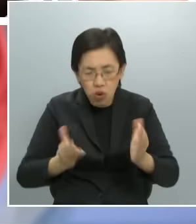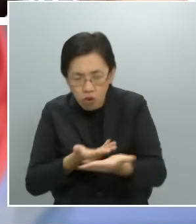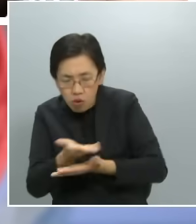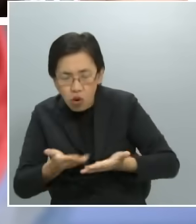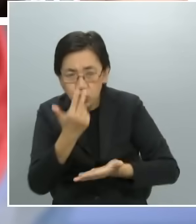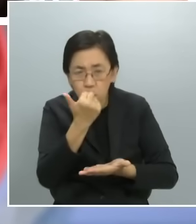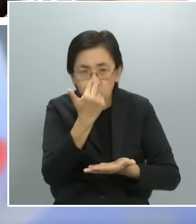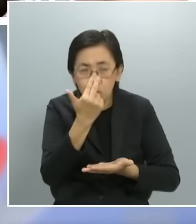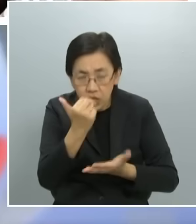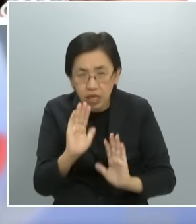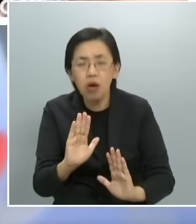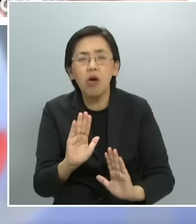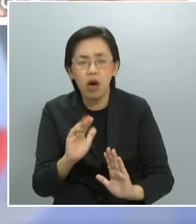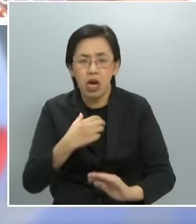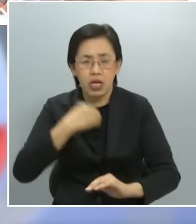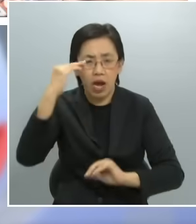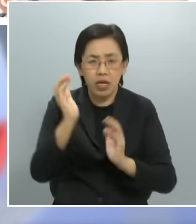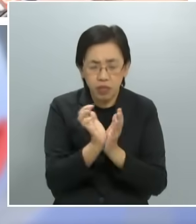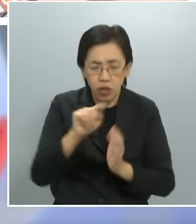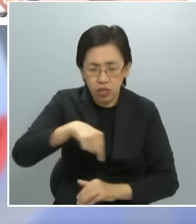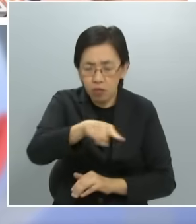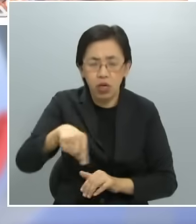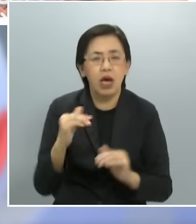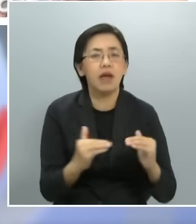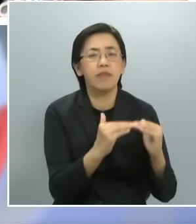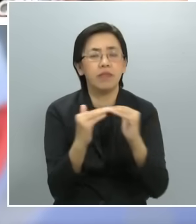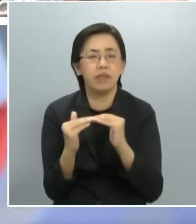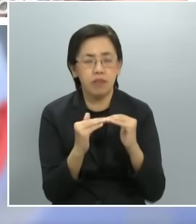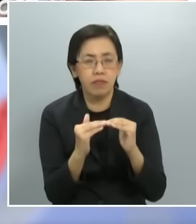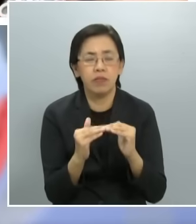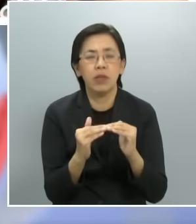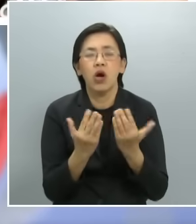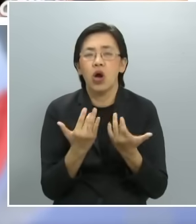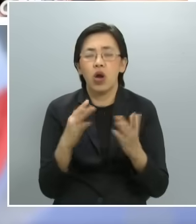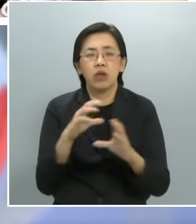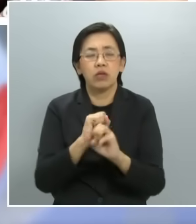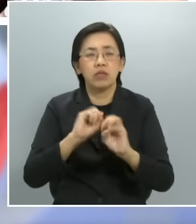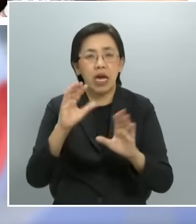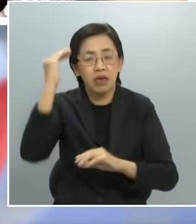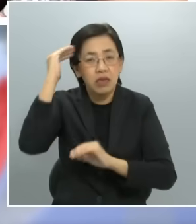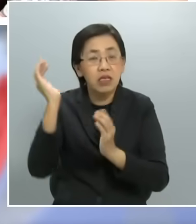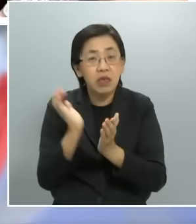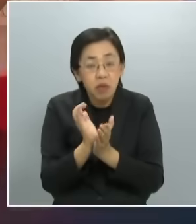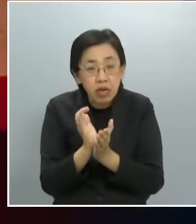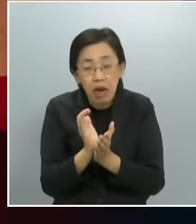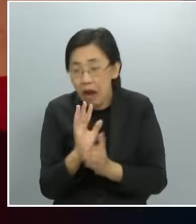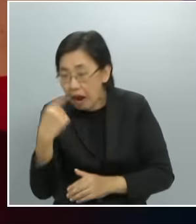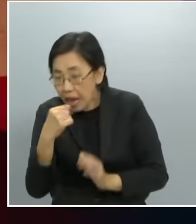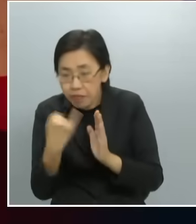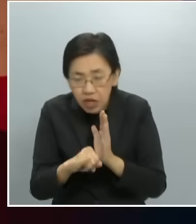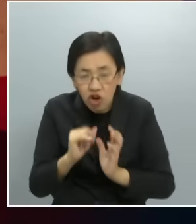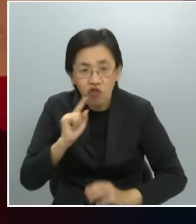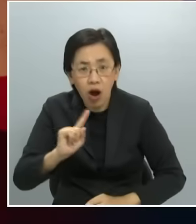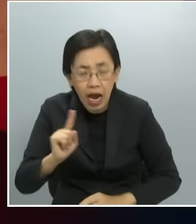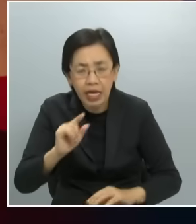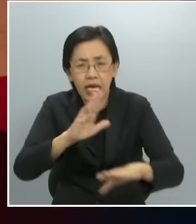รอบคอบและต้องให้ความเป็นธรรมกับทุกคนก็คาดว่าวันนี้จะมีความชัดเจนเรื่องของตำรวจที่จะถูกดำเนินคดีรวมถึงการเรียก